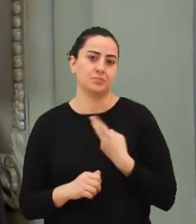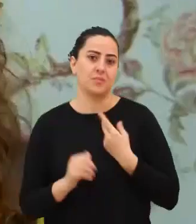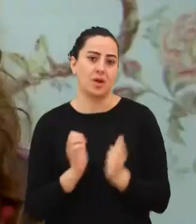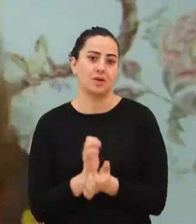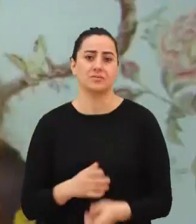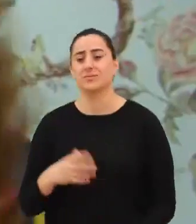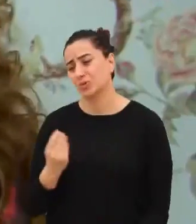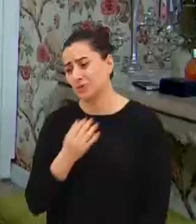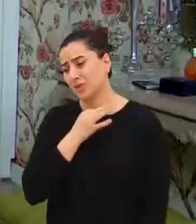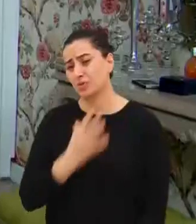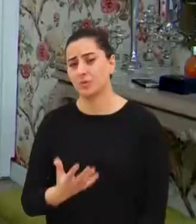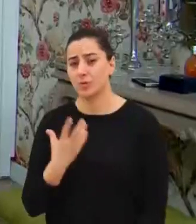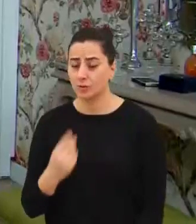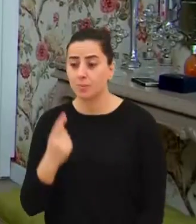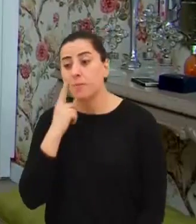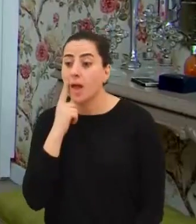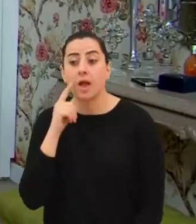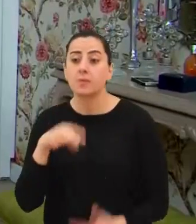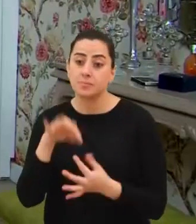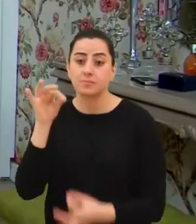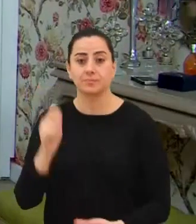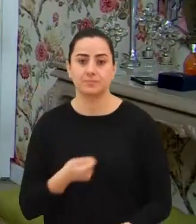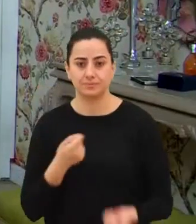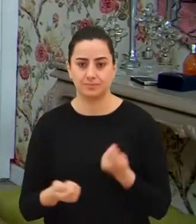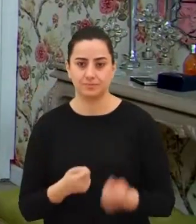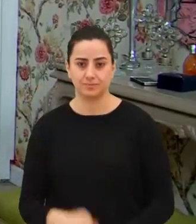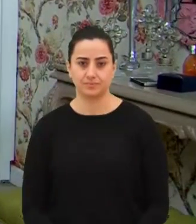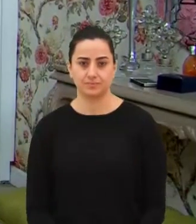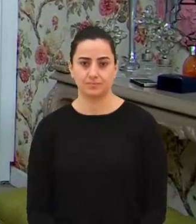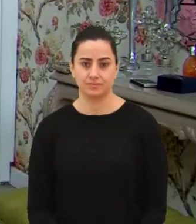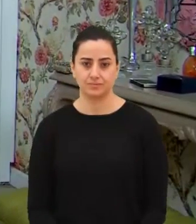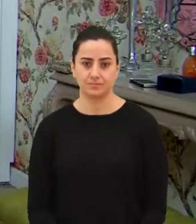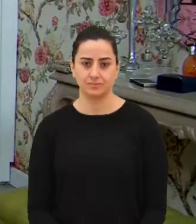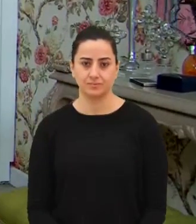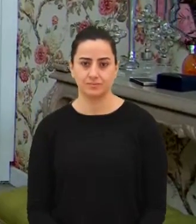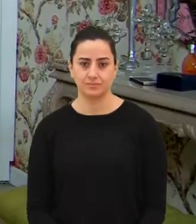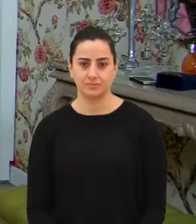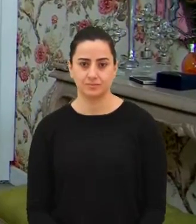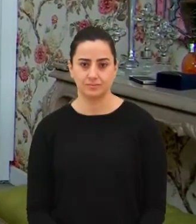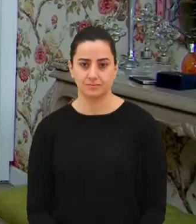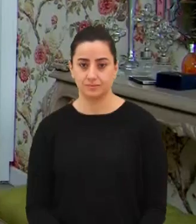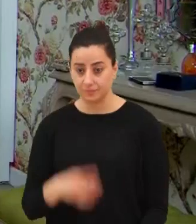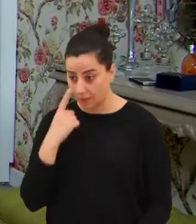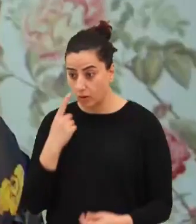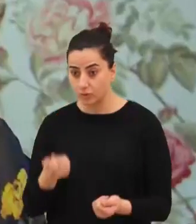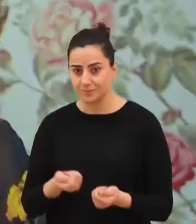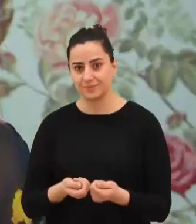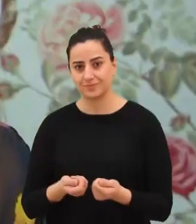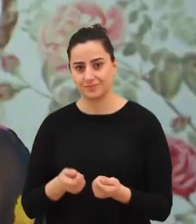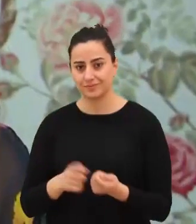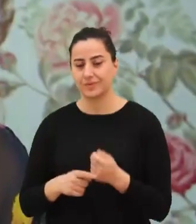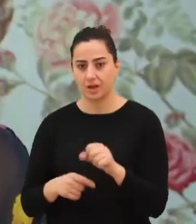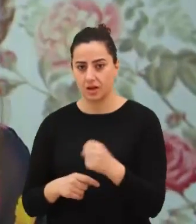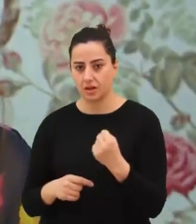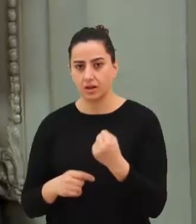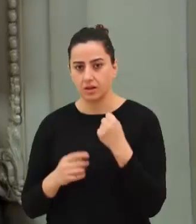sayılırsınız. Ay, çok teşekkür ederim. Hadi göreyim seni Şükrü Efendi. Ay, bak, bak. Heh, gördün mü? Bak, bu kapının kolu